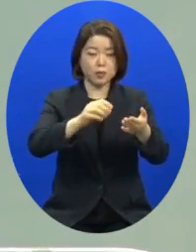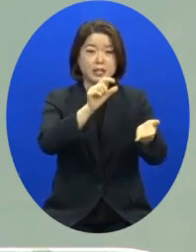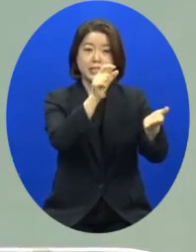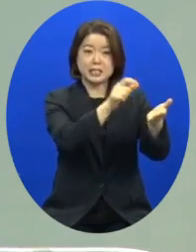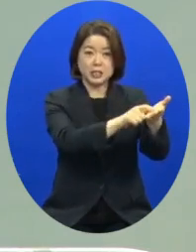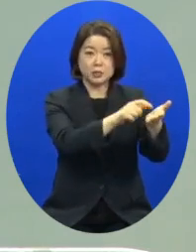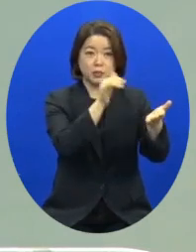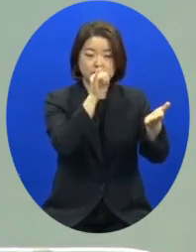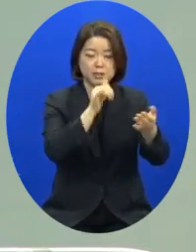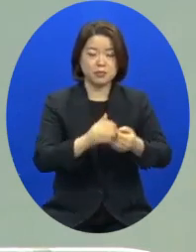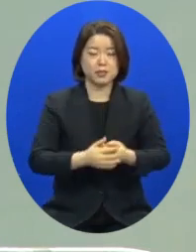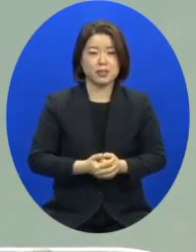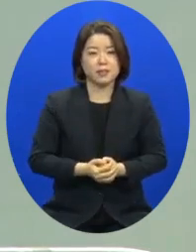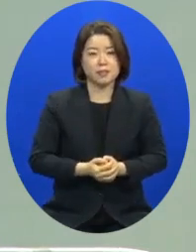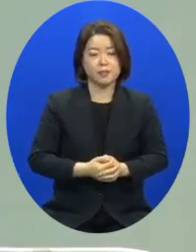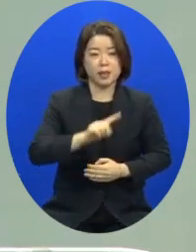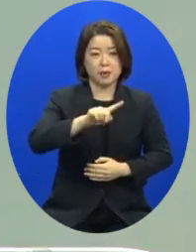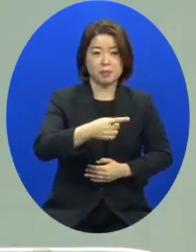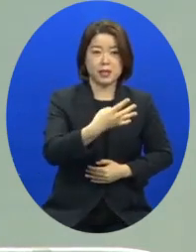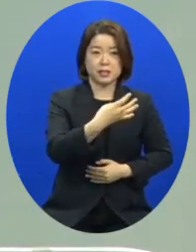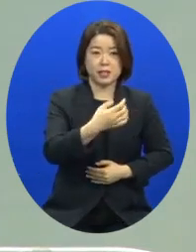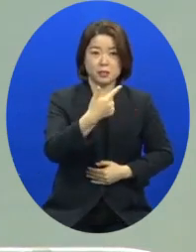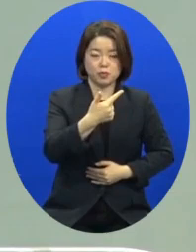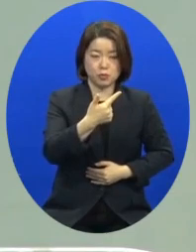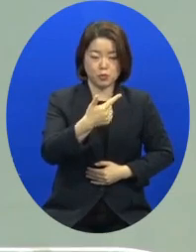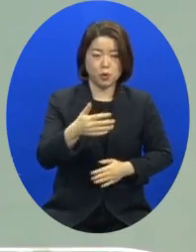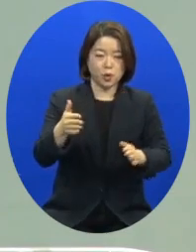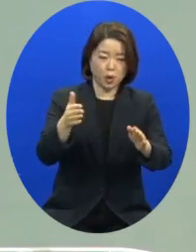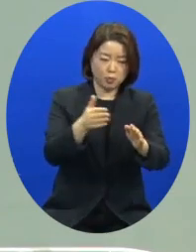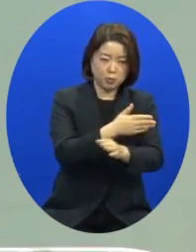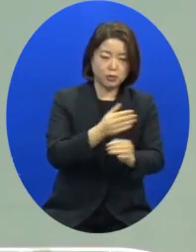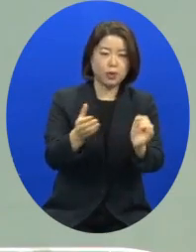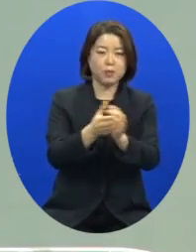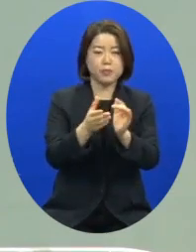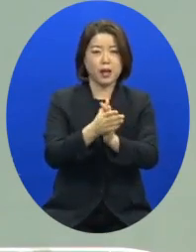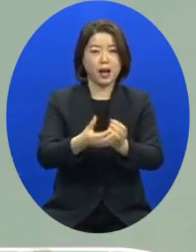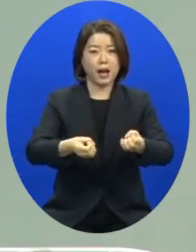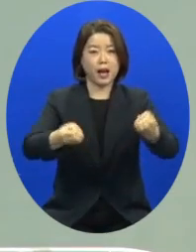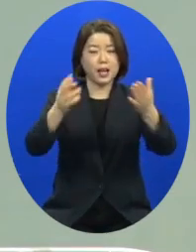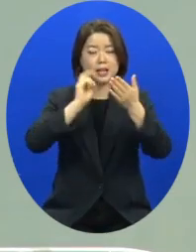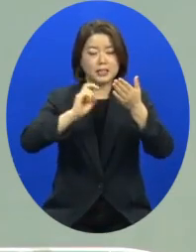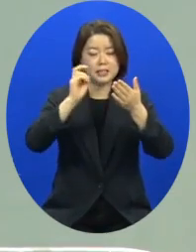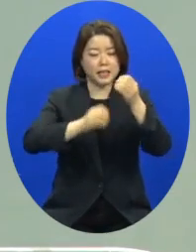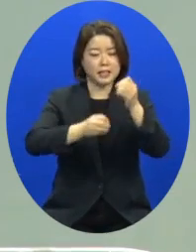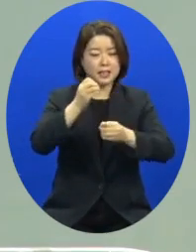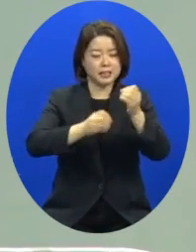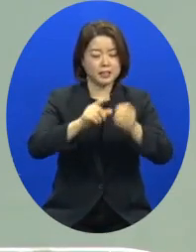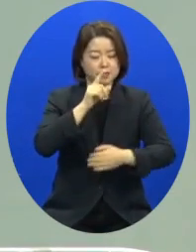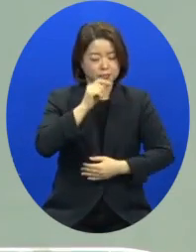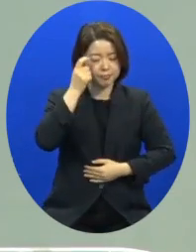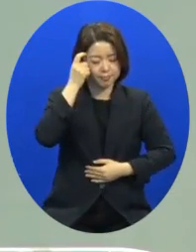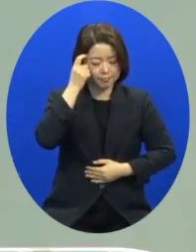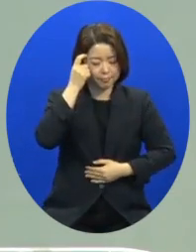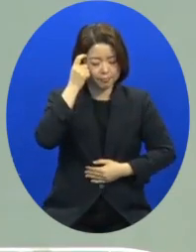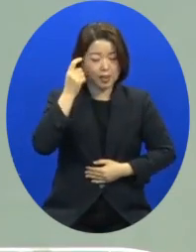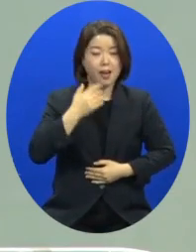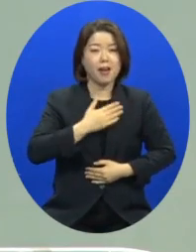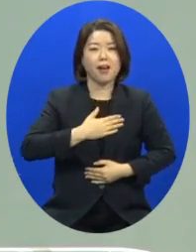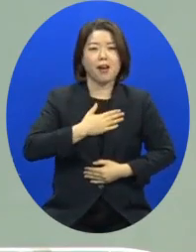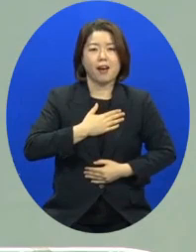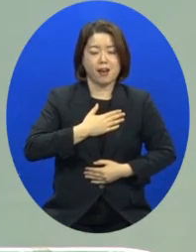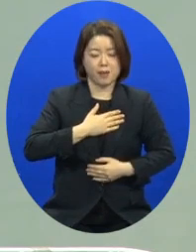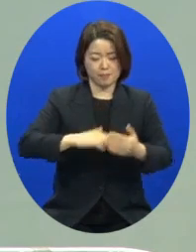제가 이 시편 146편부터 할렐루야 찬양시를 묵상하면서 가슴이 너무나 뜨거워졌습니다.